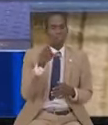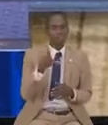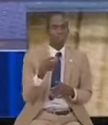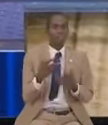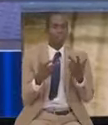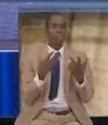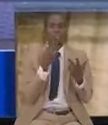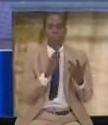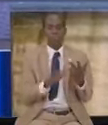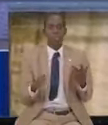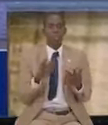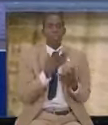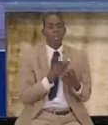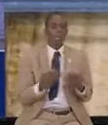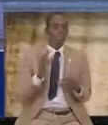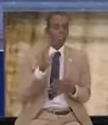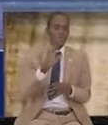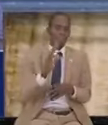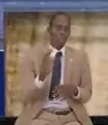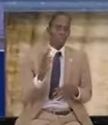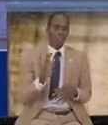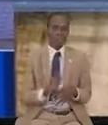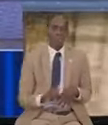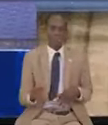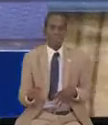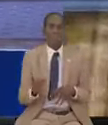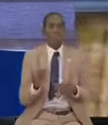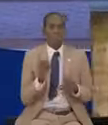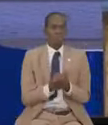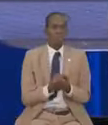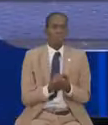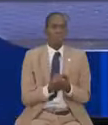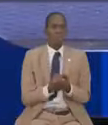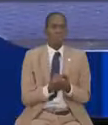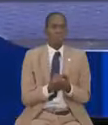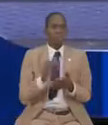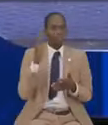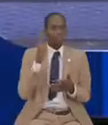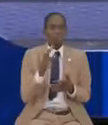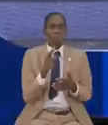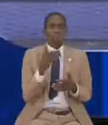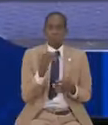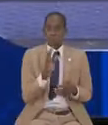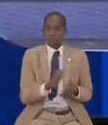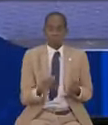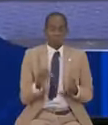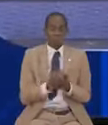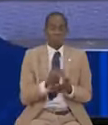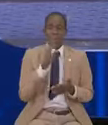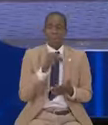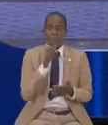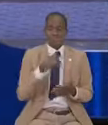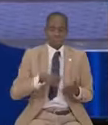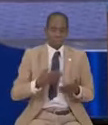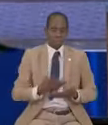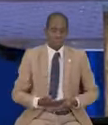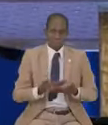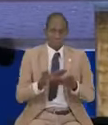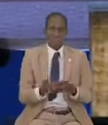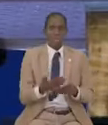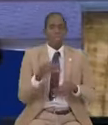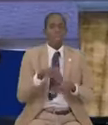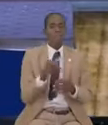à Béni et l'on prendra de tes fils qui seront sortis de toi que tu as que tu auras en genre